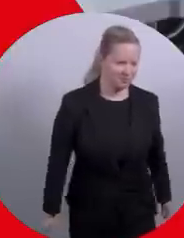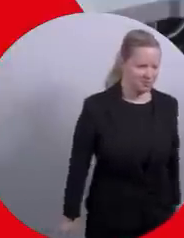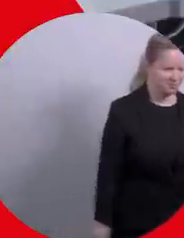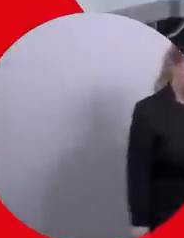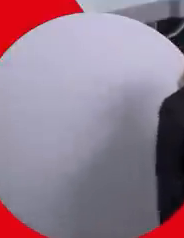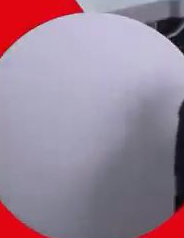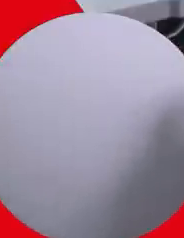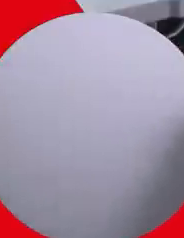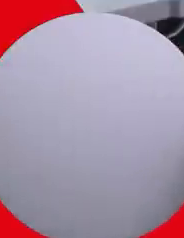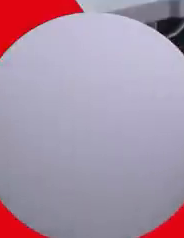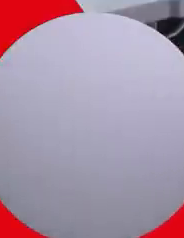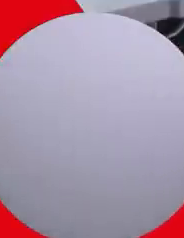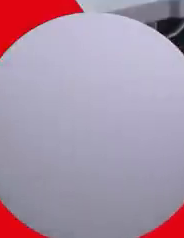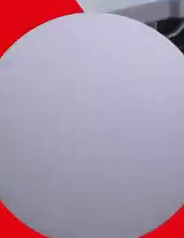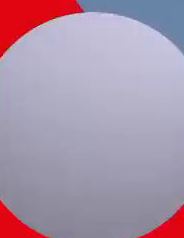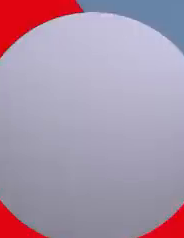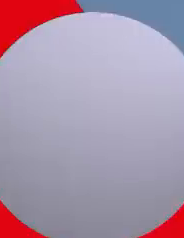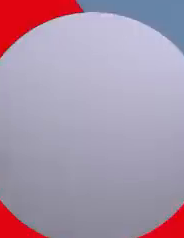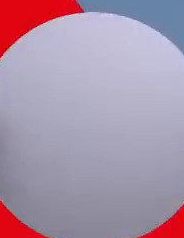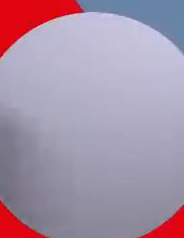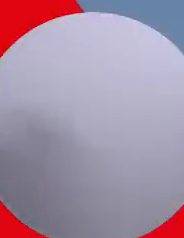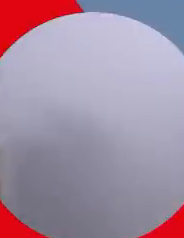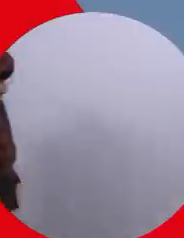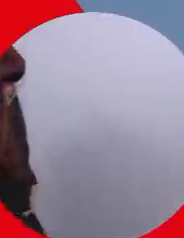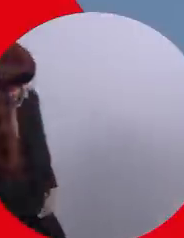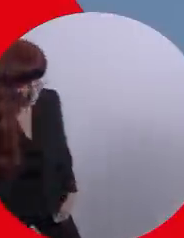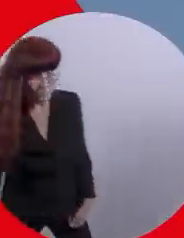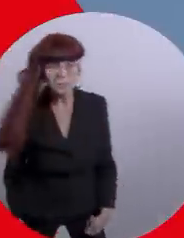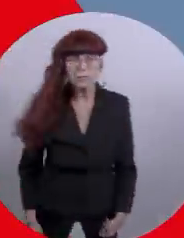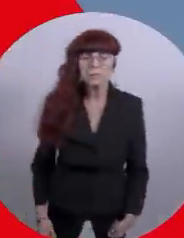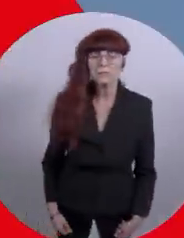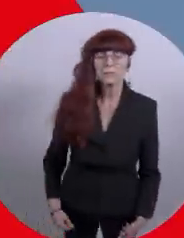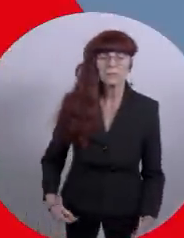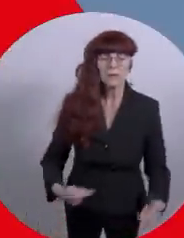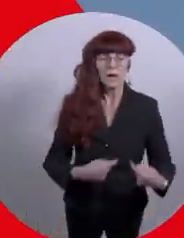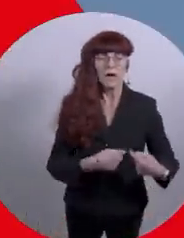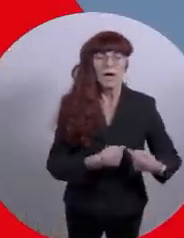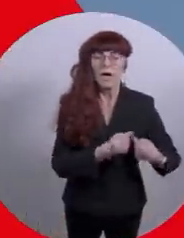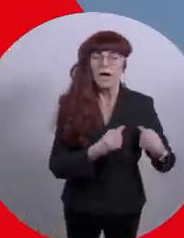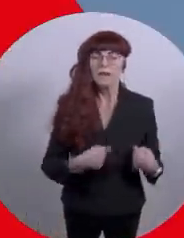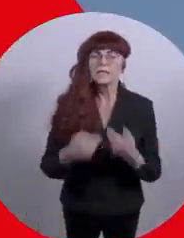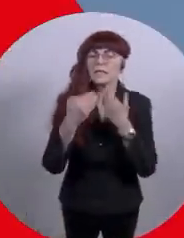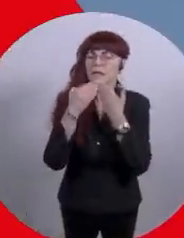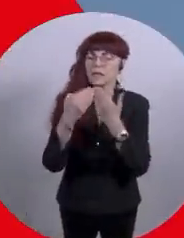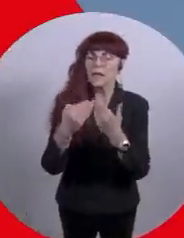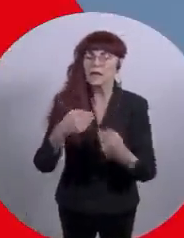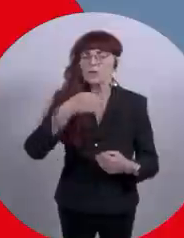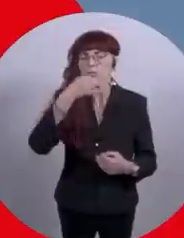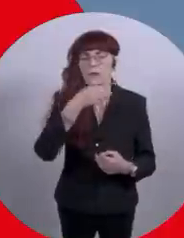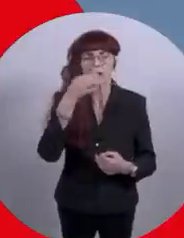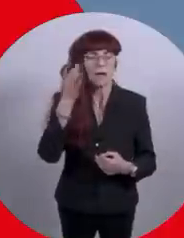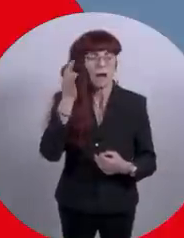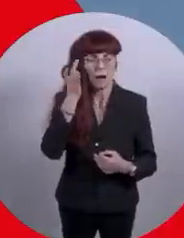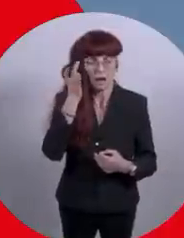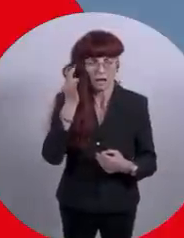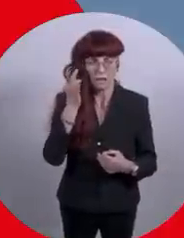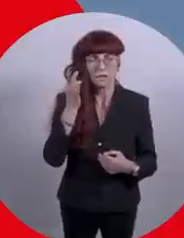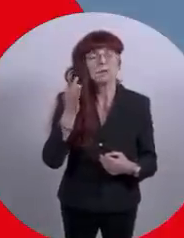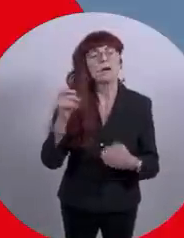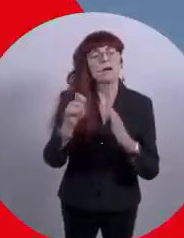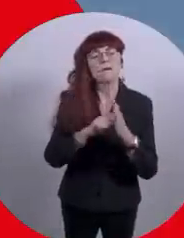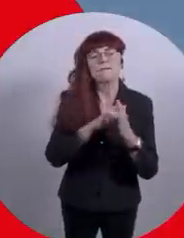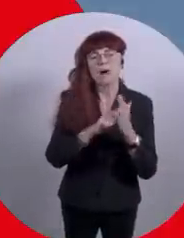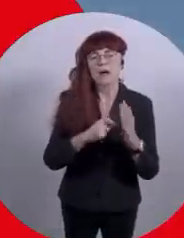herzlichen Dank danke vielmals Sprecherin der Wahlkommission und ich darf jetzt bevor wir zu der Präsentation